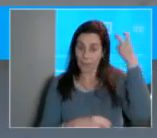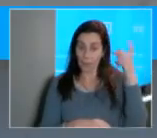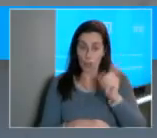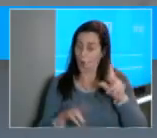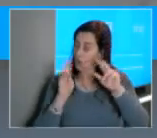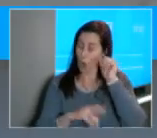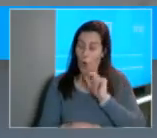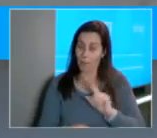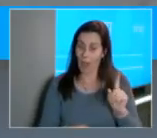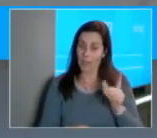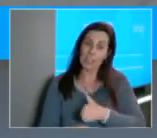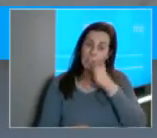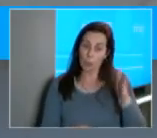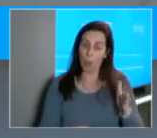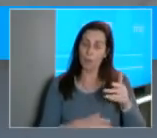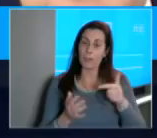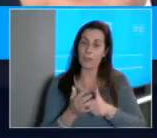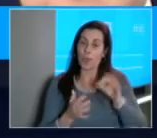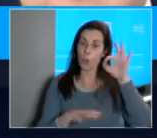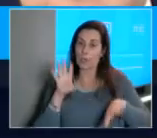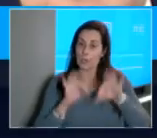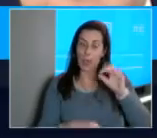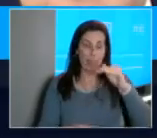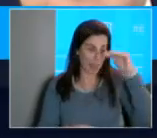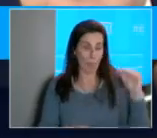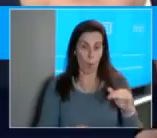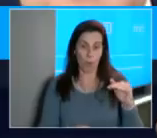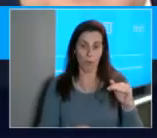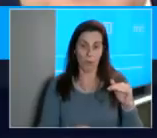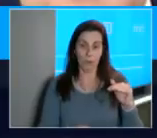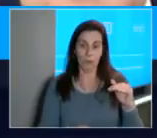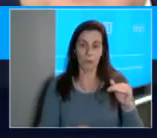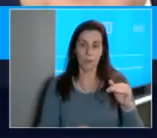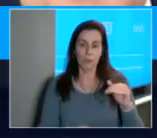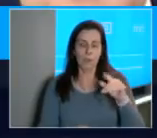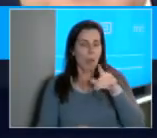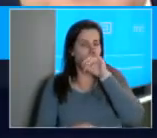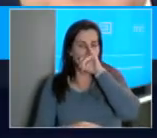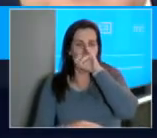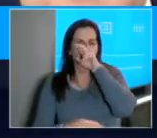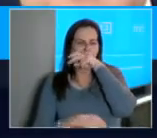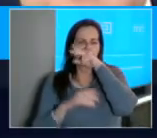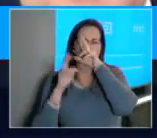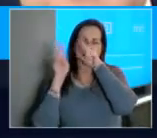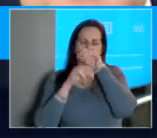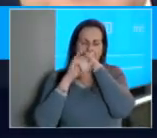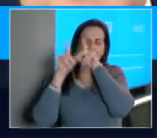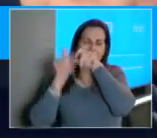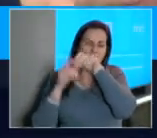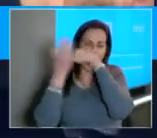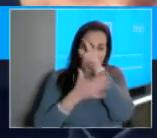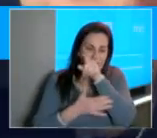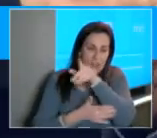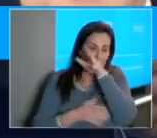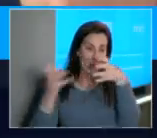דווקא של כחול לבן. אבל בגלל שאחוז הצבעה שם היה נמוך, היה, למרות שיותר גבוה, היה עדיין נמוך. אז היכולת להביא מצביעים